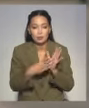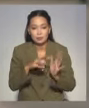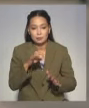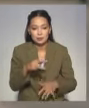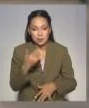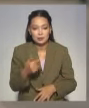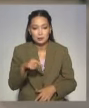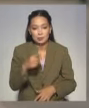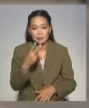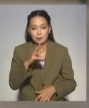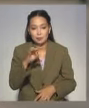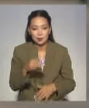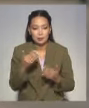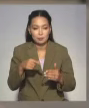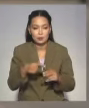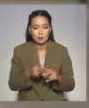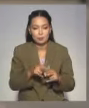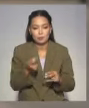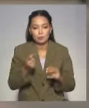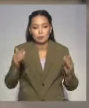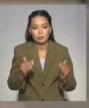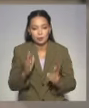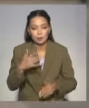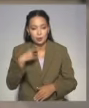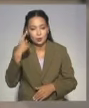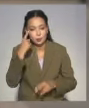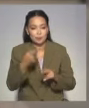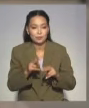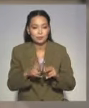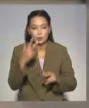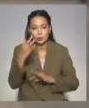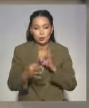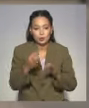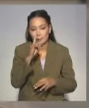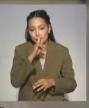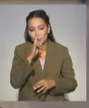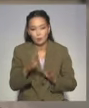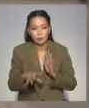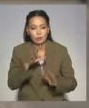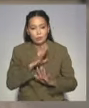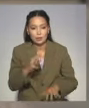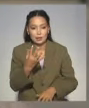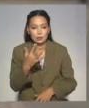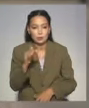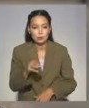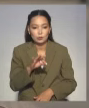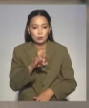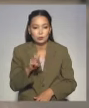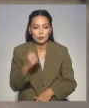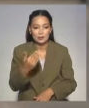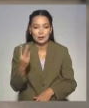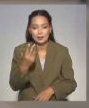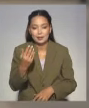2 миллиард теңге салық келді. Биыл одан да аз болады деп ойлаймын. Міне, 3 тәулік мұнай өндеген жоқпыз. Бұл 45 мың тонна. Екіншіден